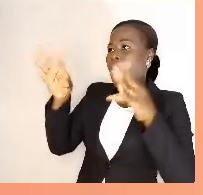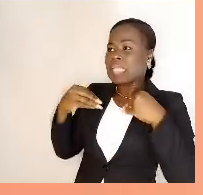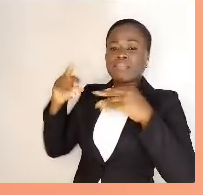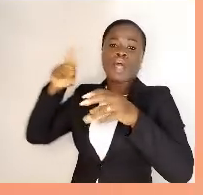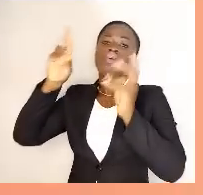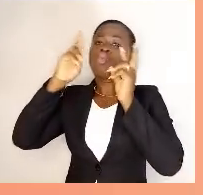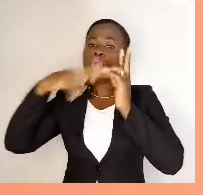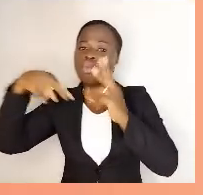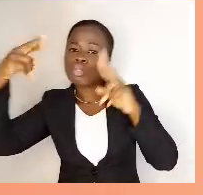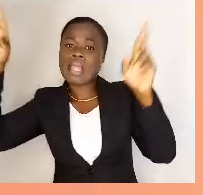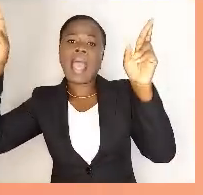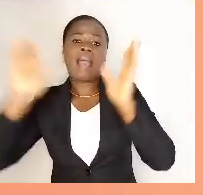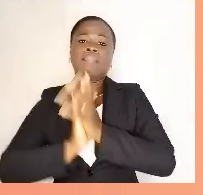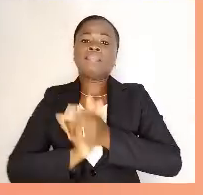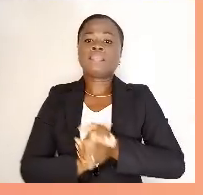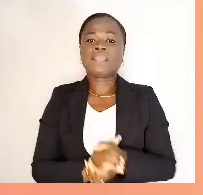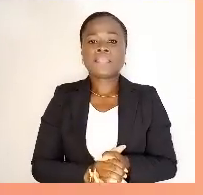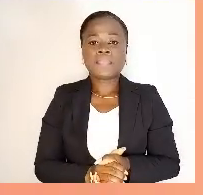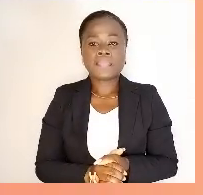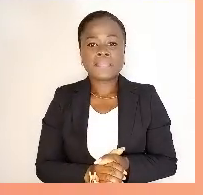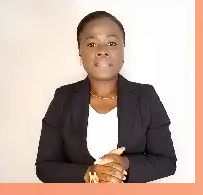lendemain du scrutin.